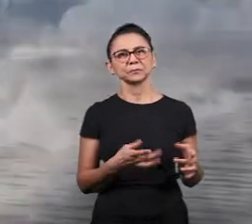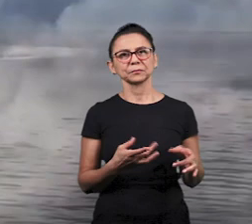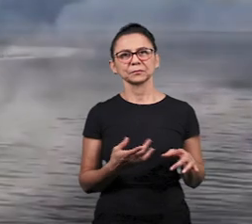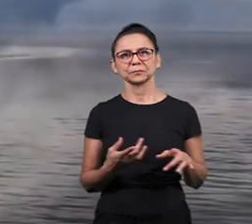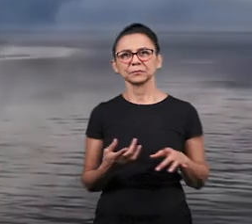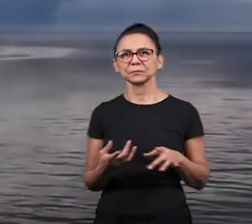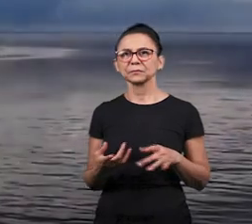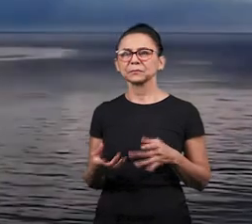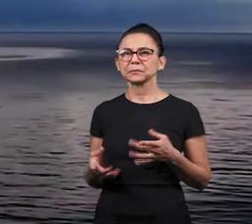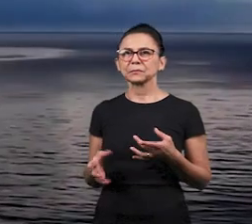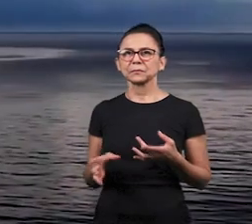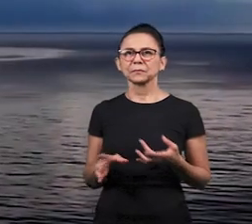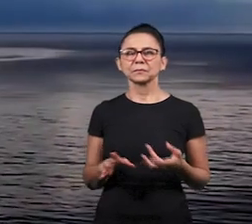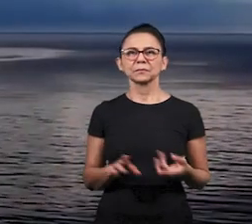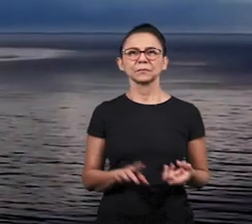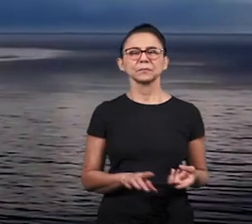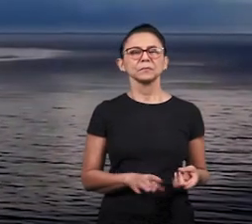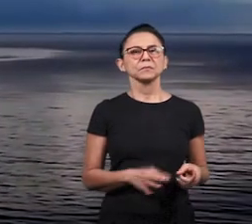Grande